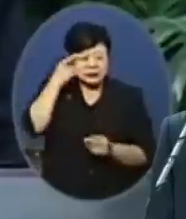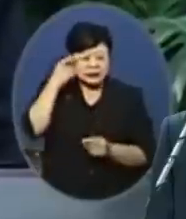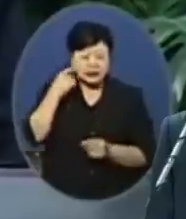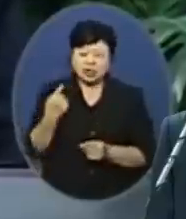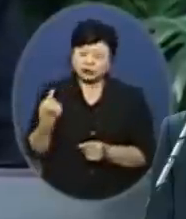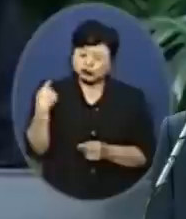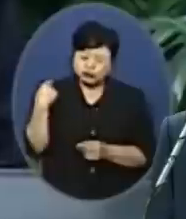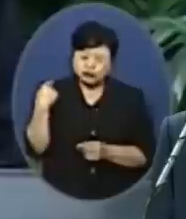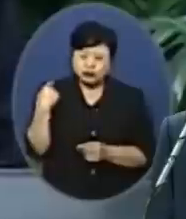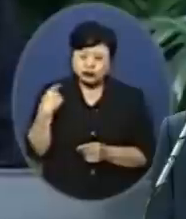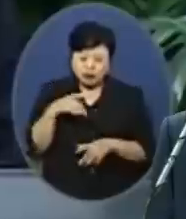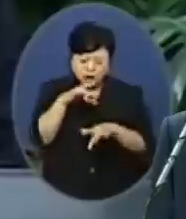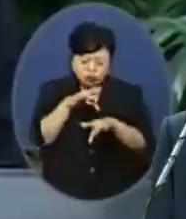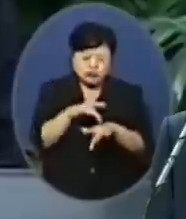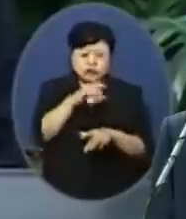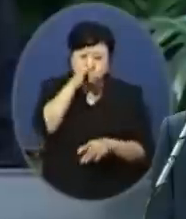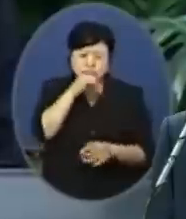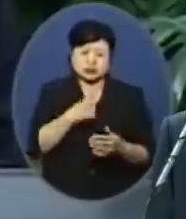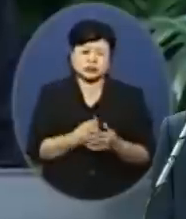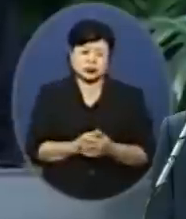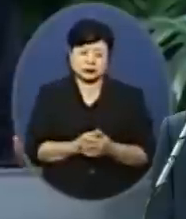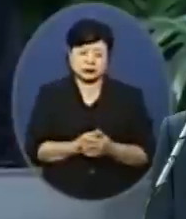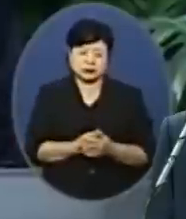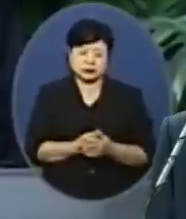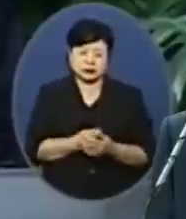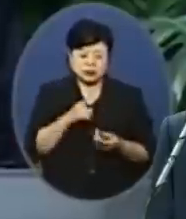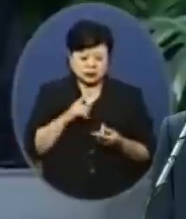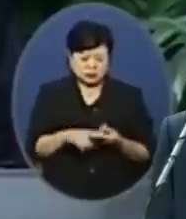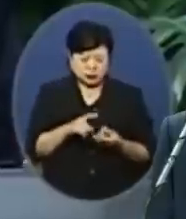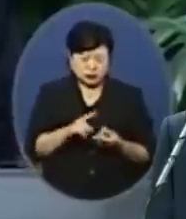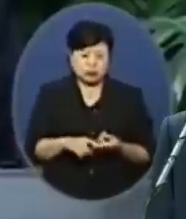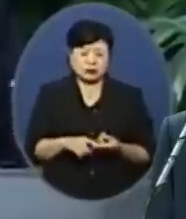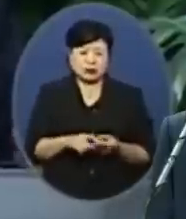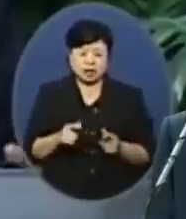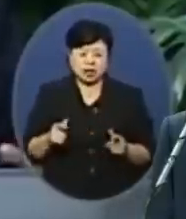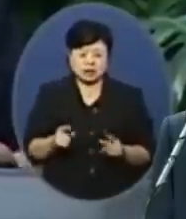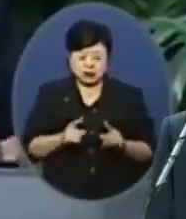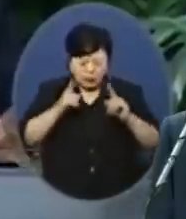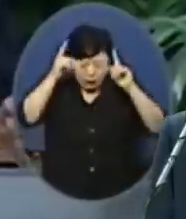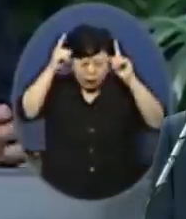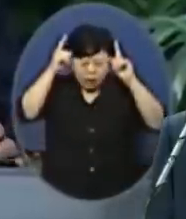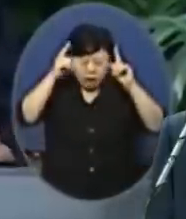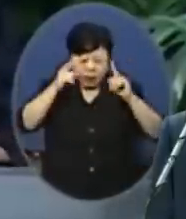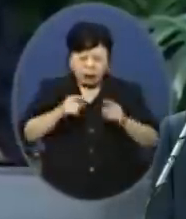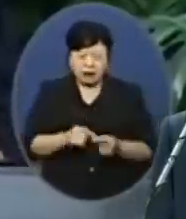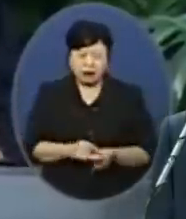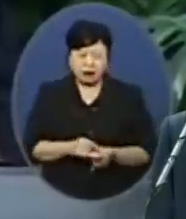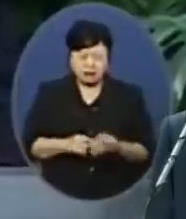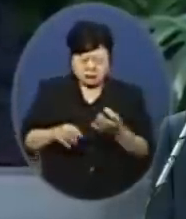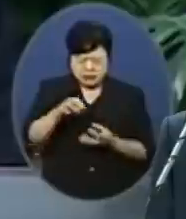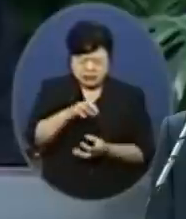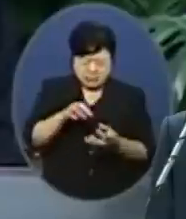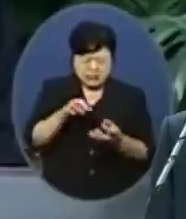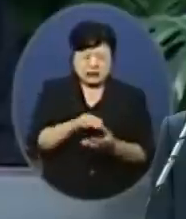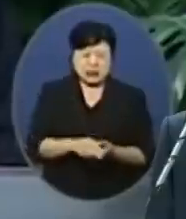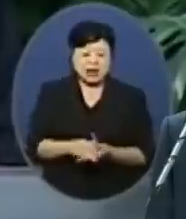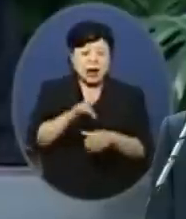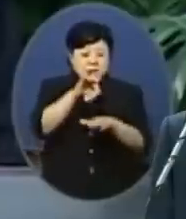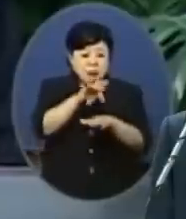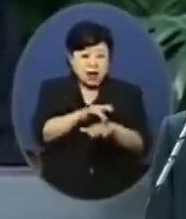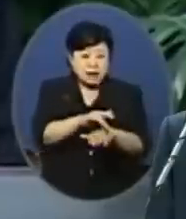귀신이나 마귀가 있기 때문인 것입니다. 그게 그대로 오는 건 아닙니다. 막 분노를 해서 야단 법석을 하면 그게